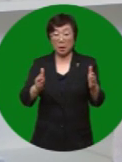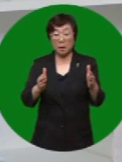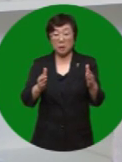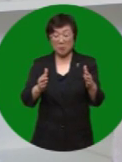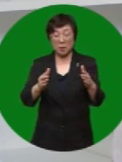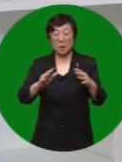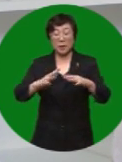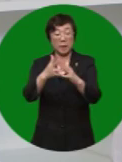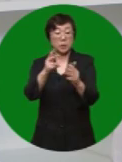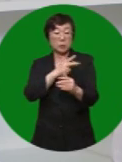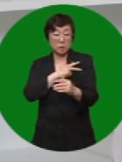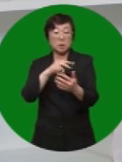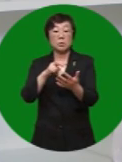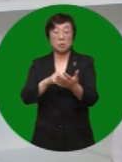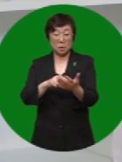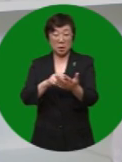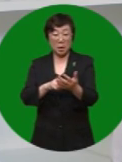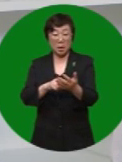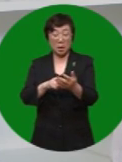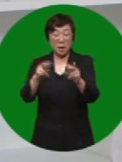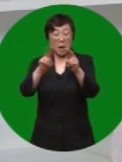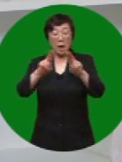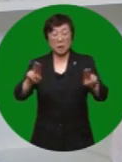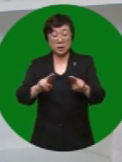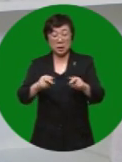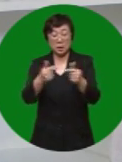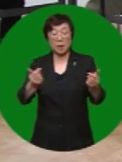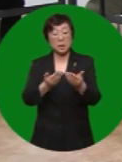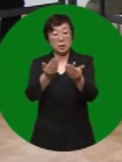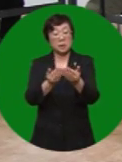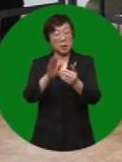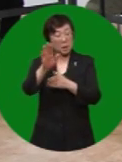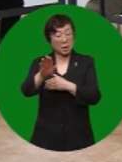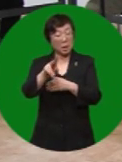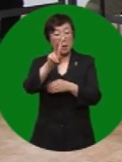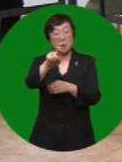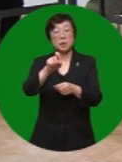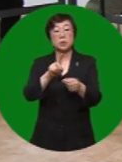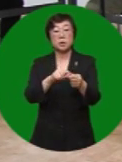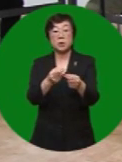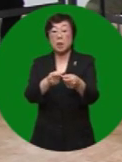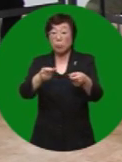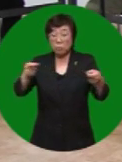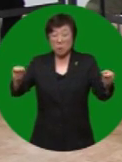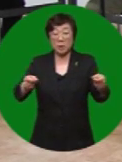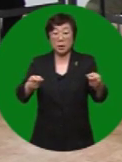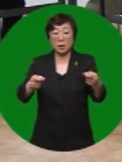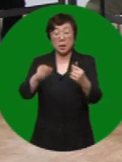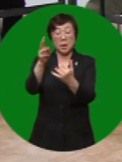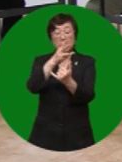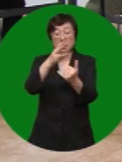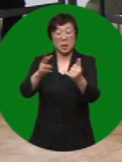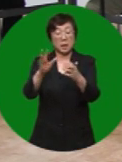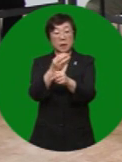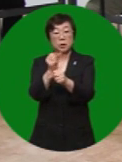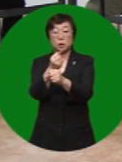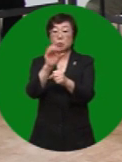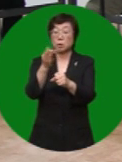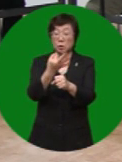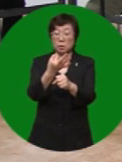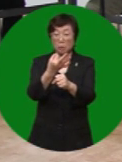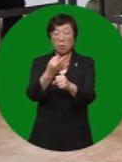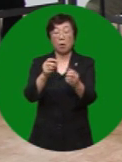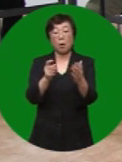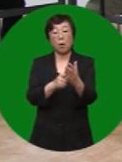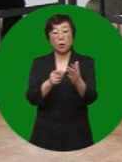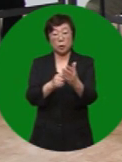民間建築士としては阪神大震災以来21年ぶりに被災建築物 の、 応